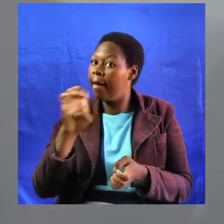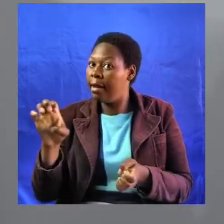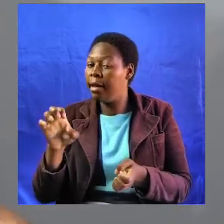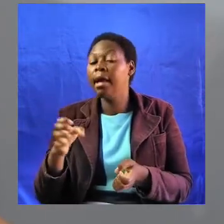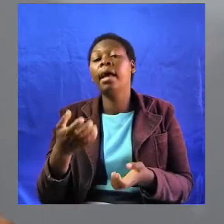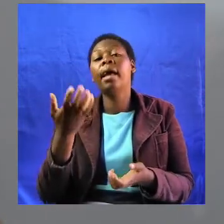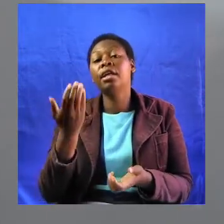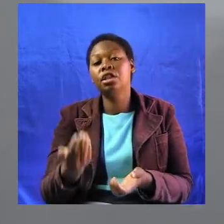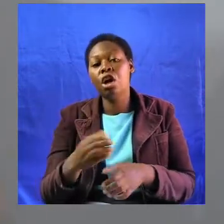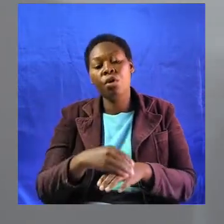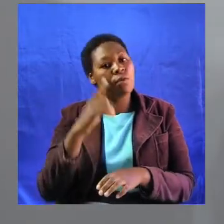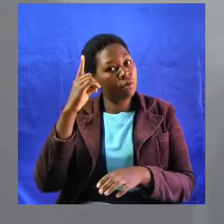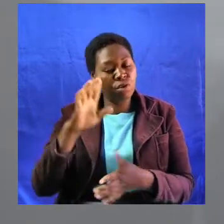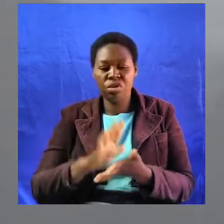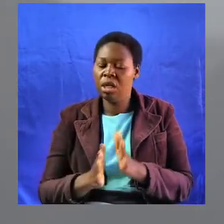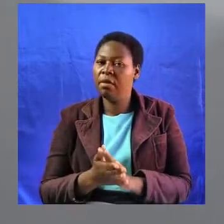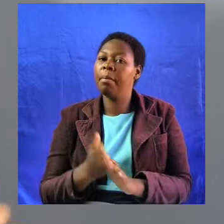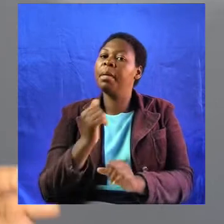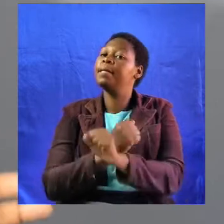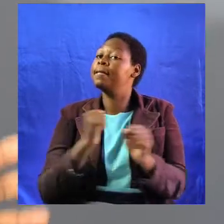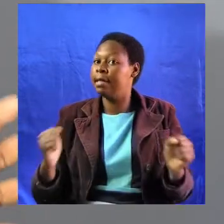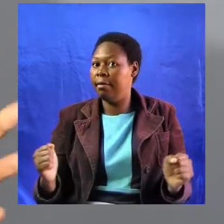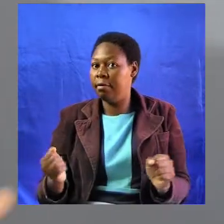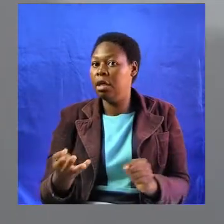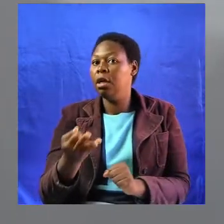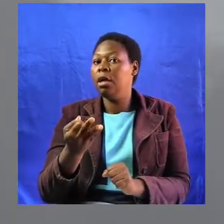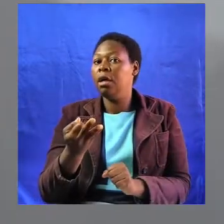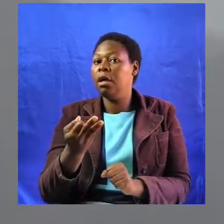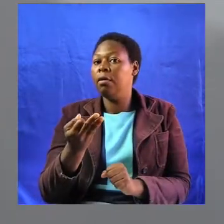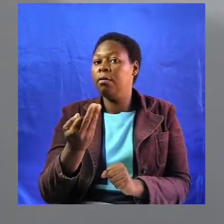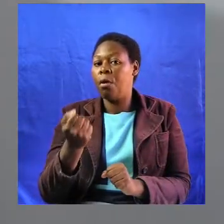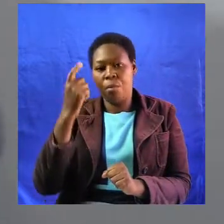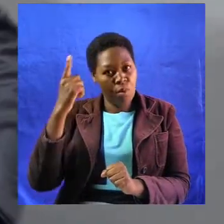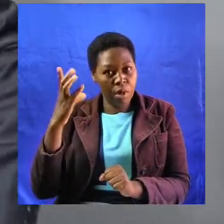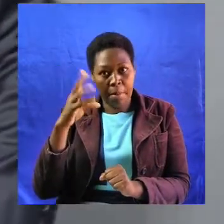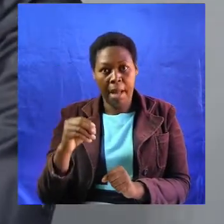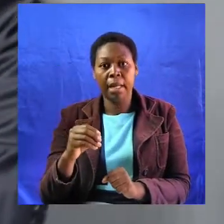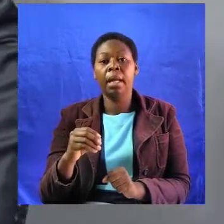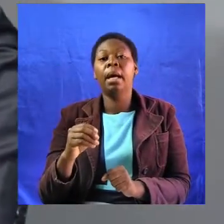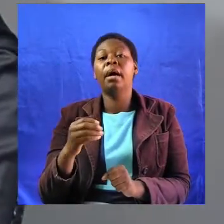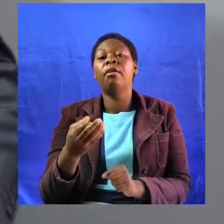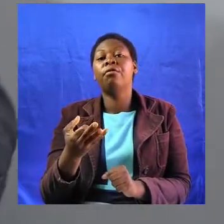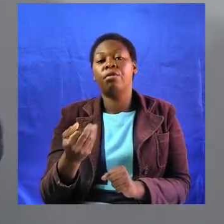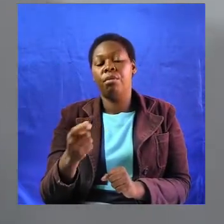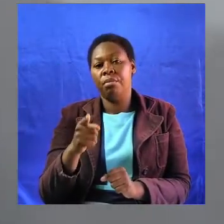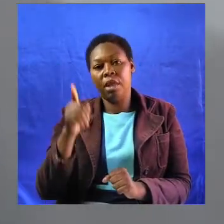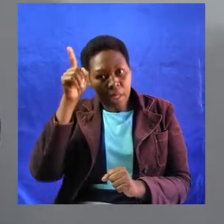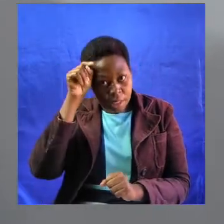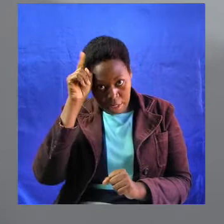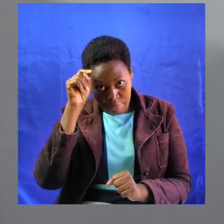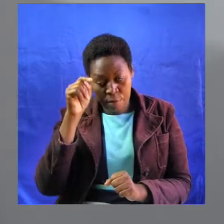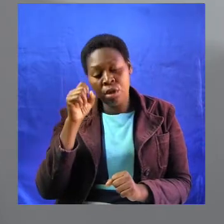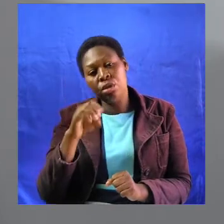waMwari abatsirika uponeswe. Nekuti unenguva toenda imwe different camp. Saka hanzi usiku iwo ndopakabva patanga